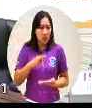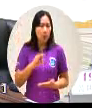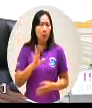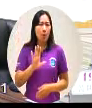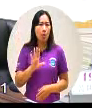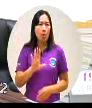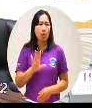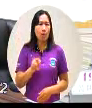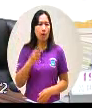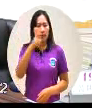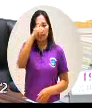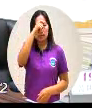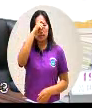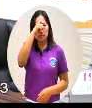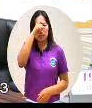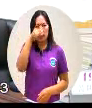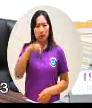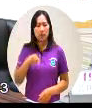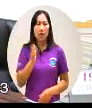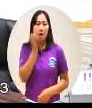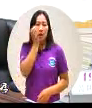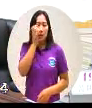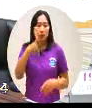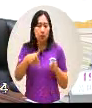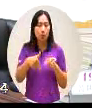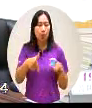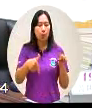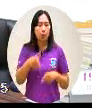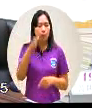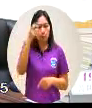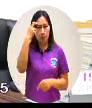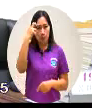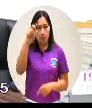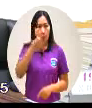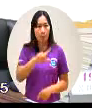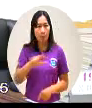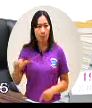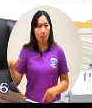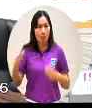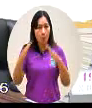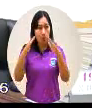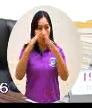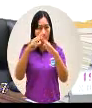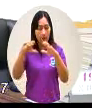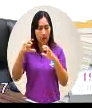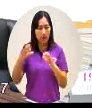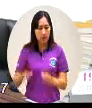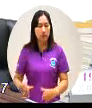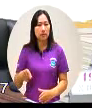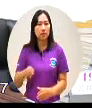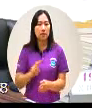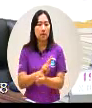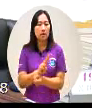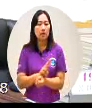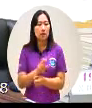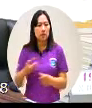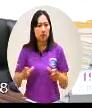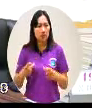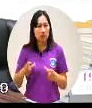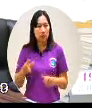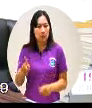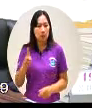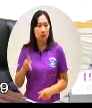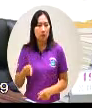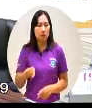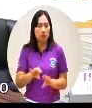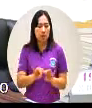全国都啊林门有资格呢，嘛林门有条件，透过咱都发局、地震局、地脉的变更，咱来取